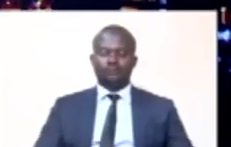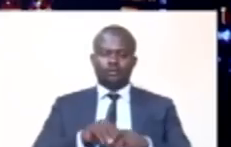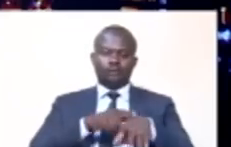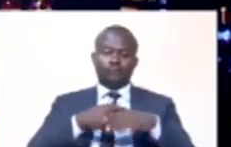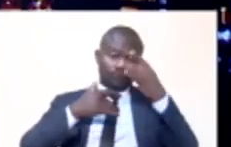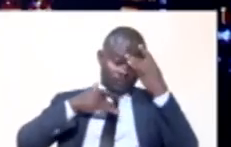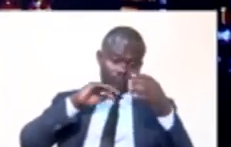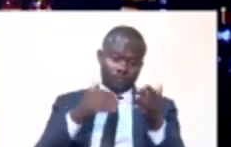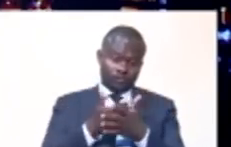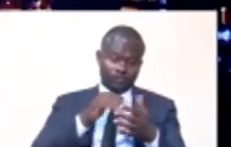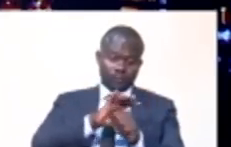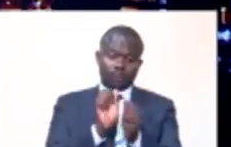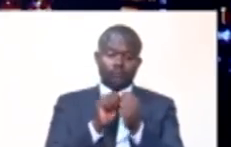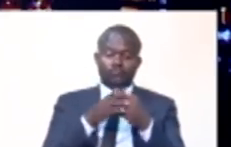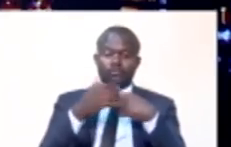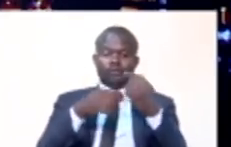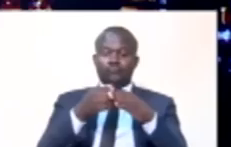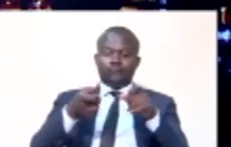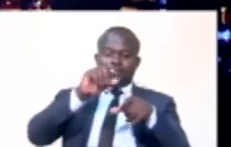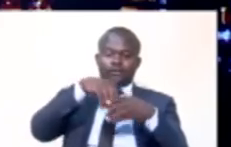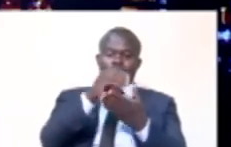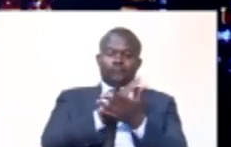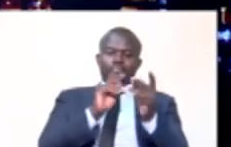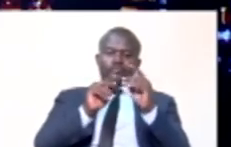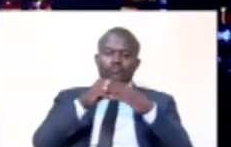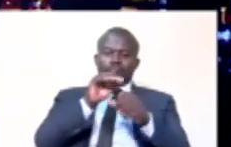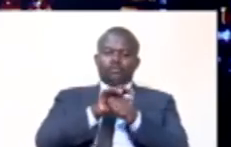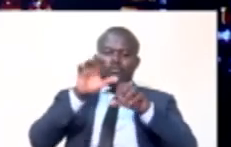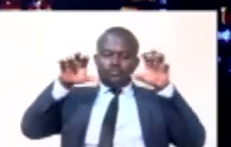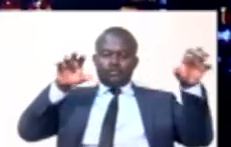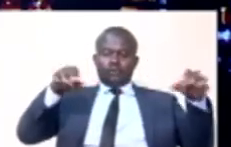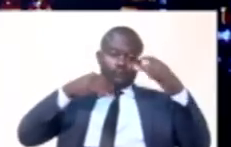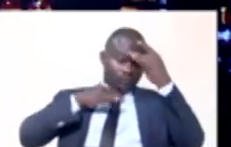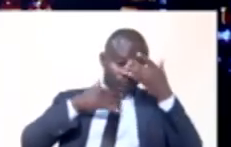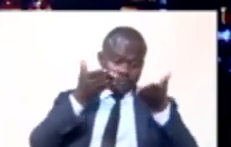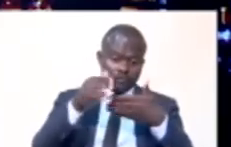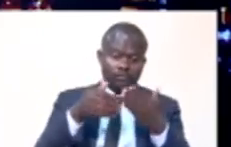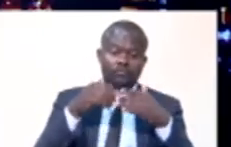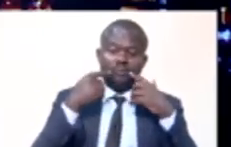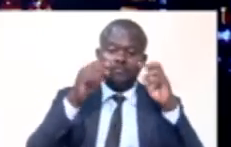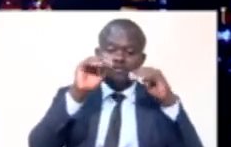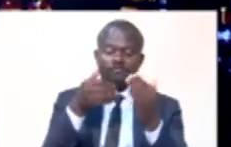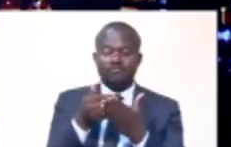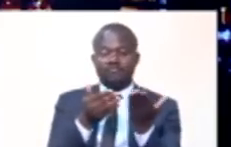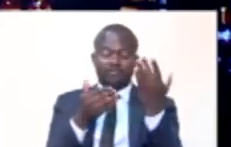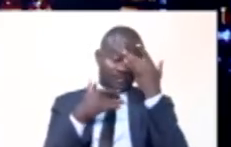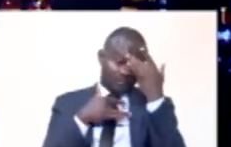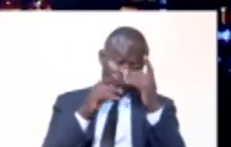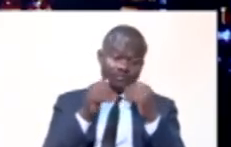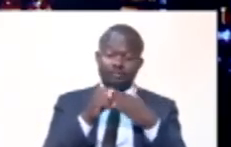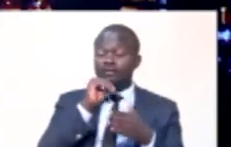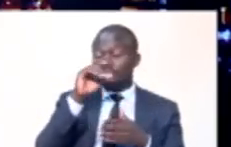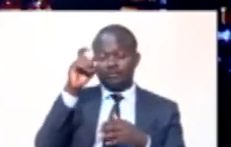ubwandu bushya bwa COVID-19 bukomeje kwiyongera, bamwe mu baturage bayirwariye ahangaha baravuga ko iki cyorezo abantu